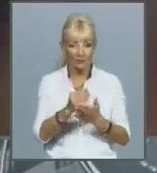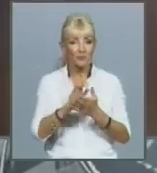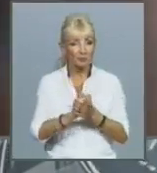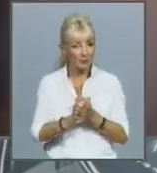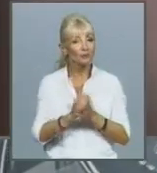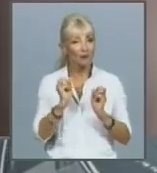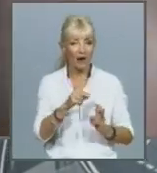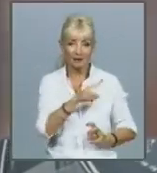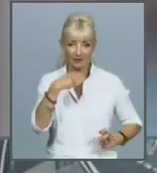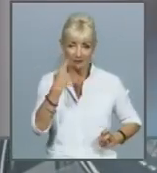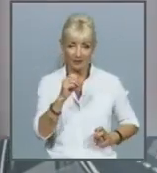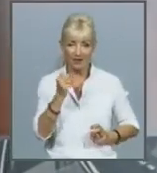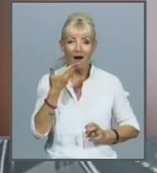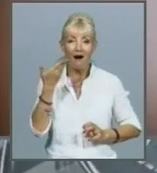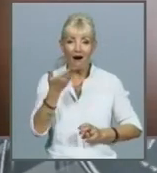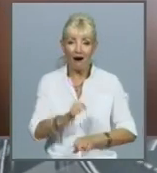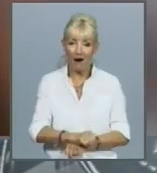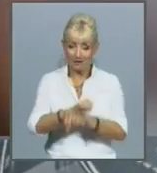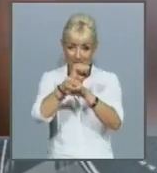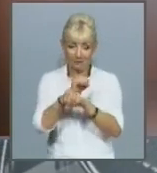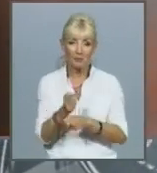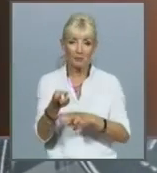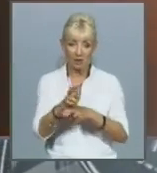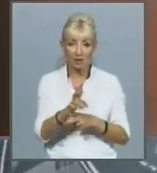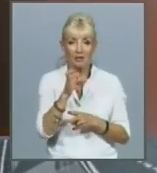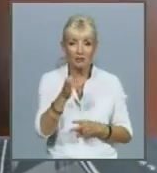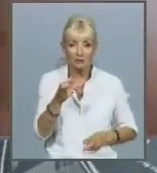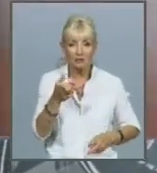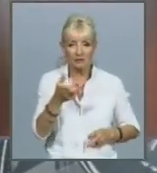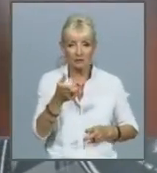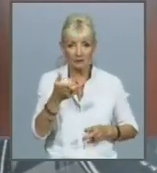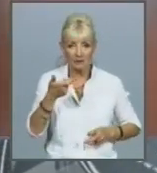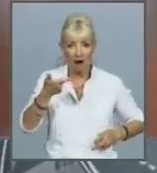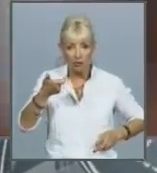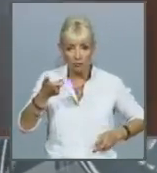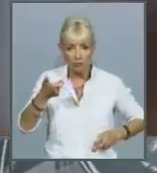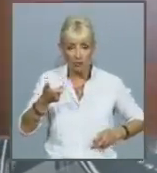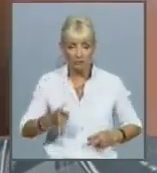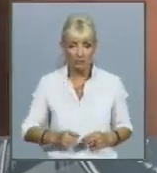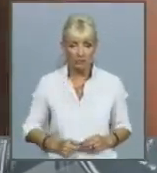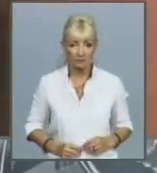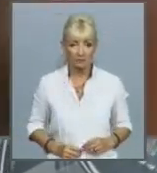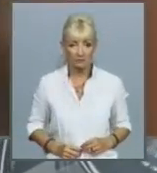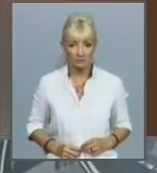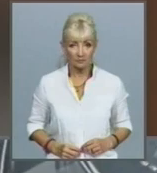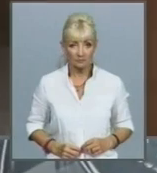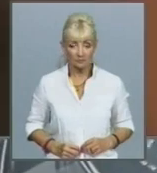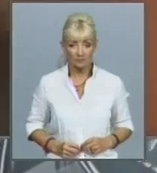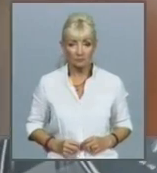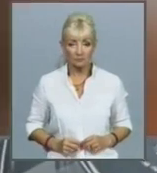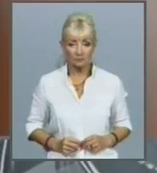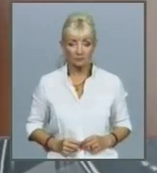її називали, акцію протесту, вони прийшли зі зброєю. Ілля Колтунов, Яна Щетиніна, Олег Синицький, Олег